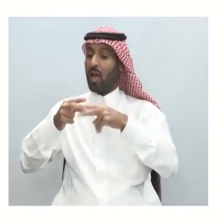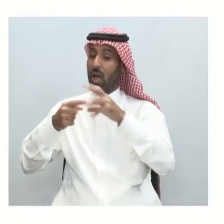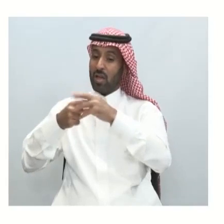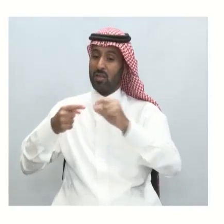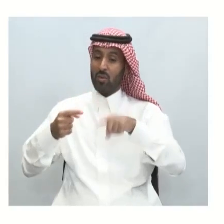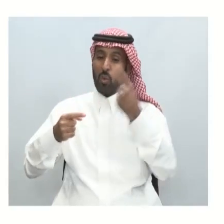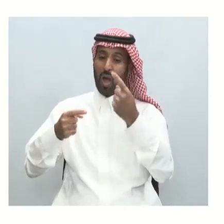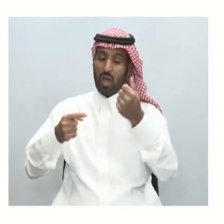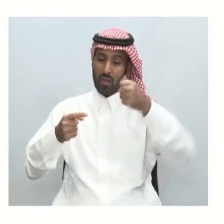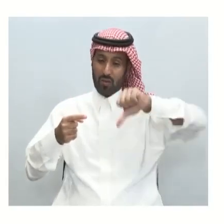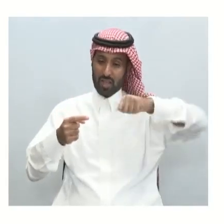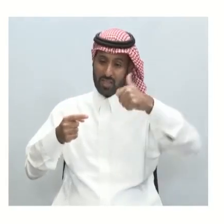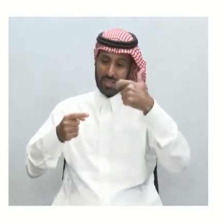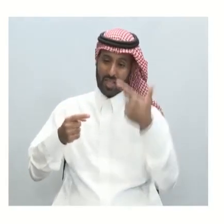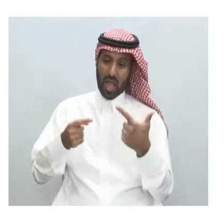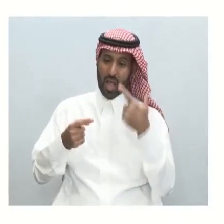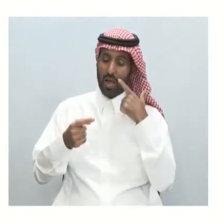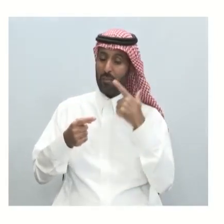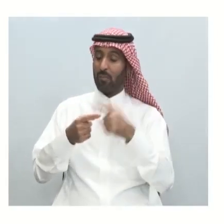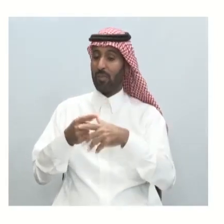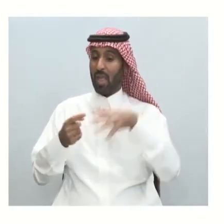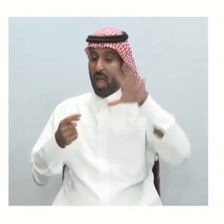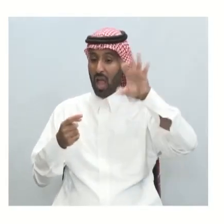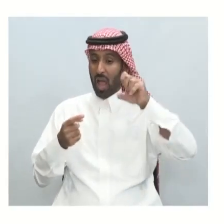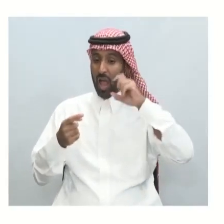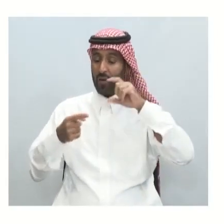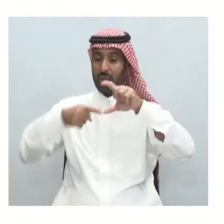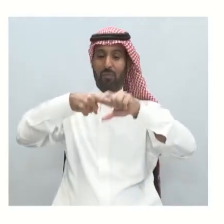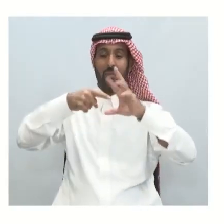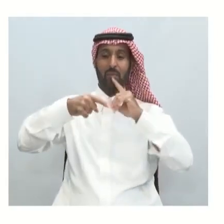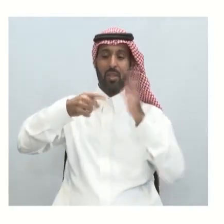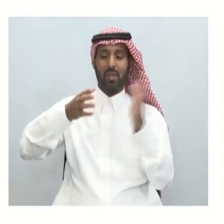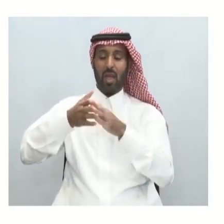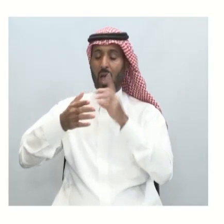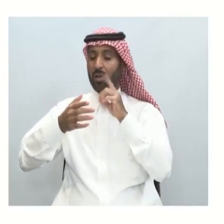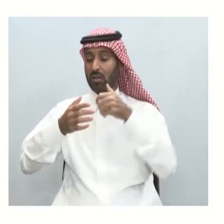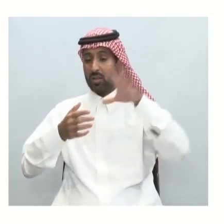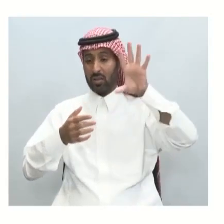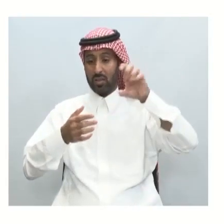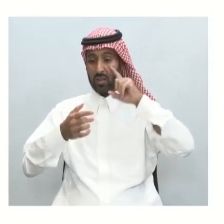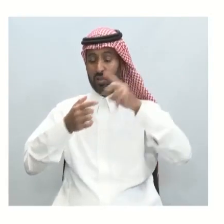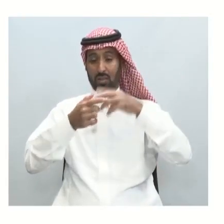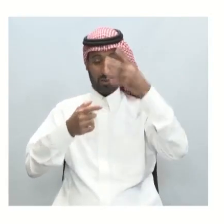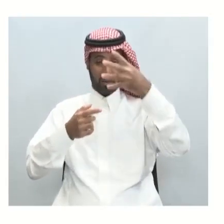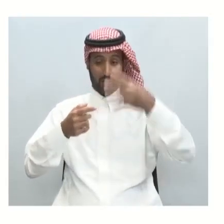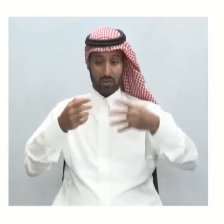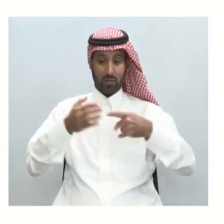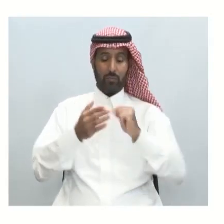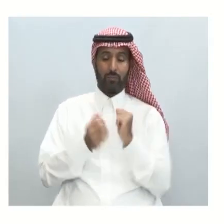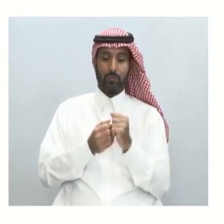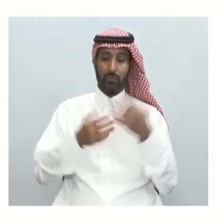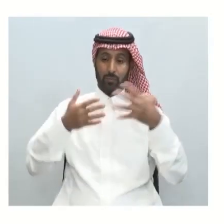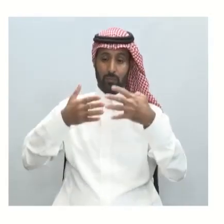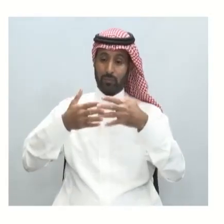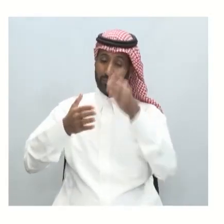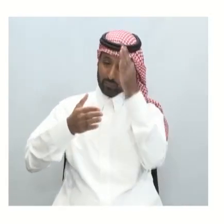1.7 يعني ان الرابطه 50% ايونيه و 50% تساهميه اذا ستكون